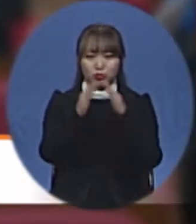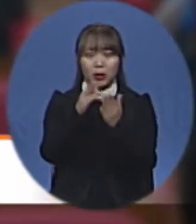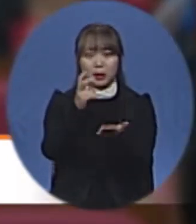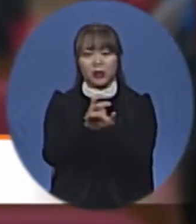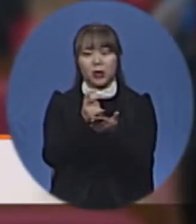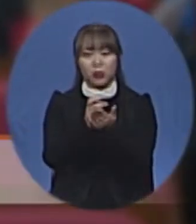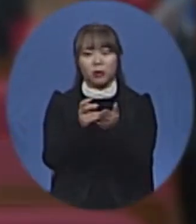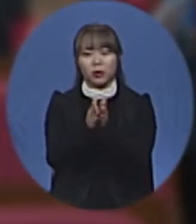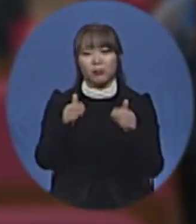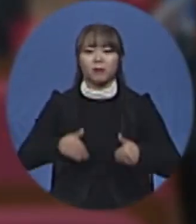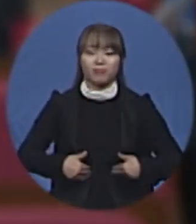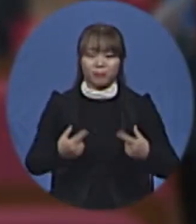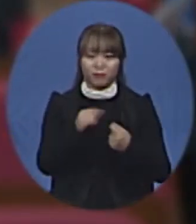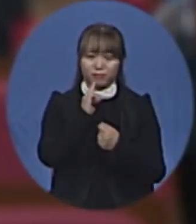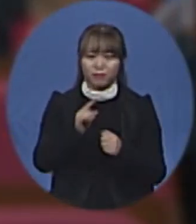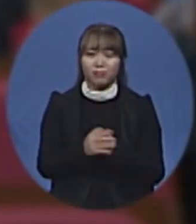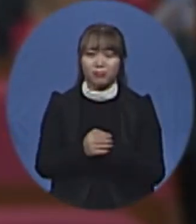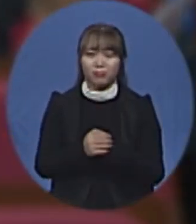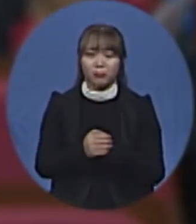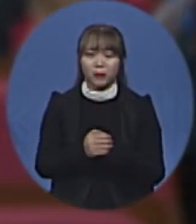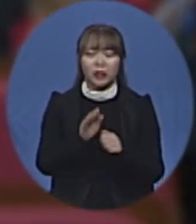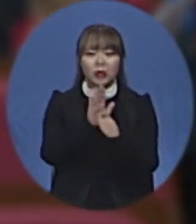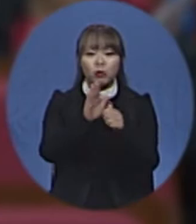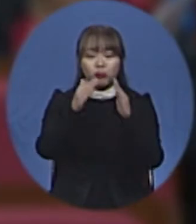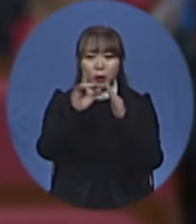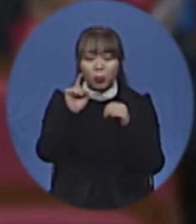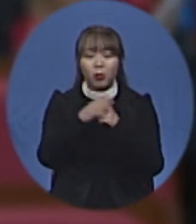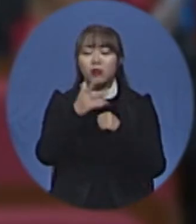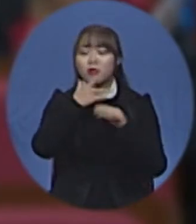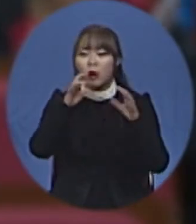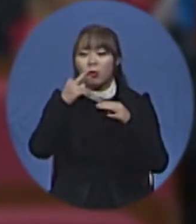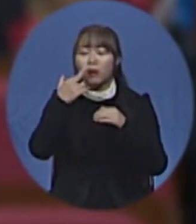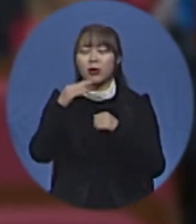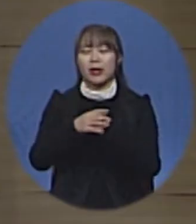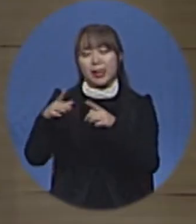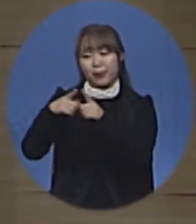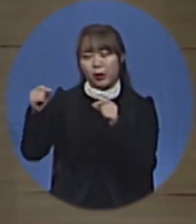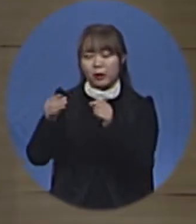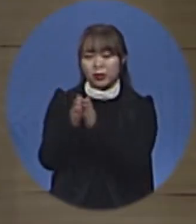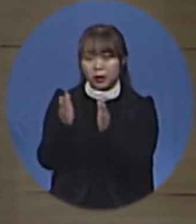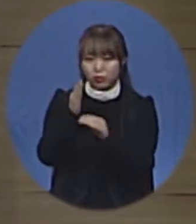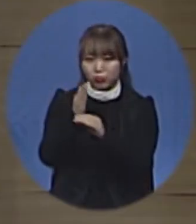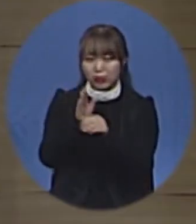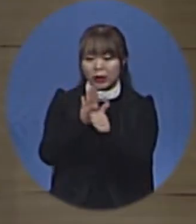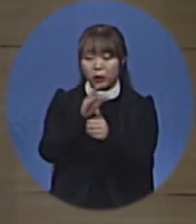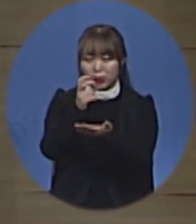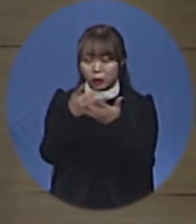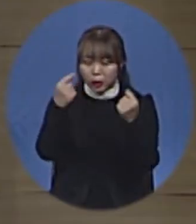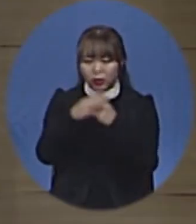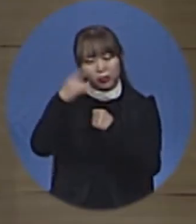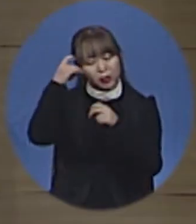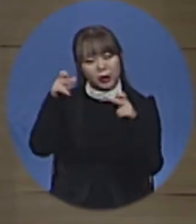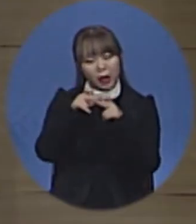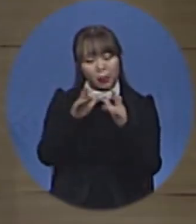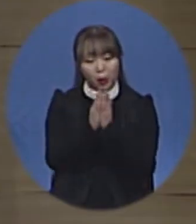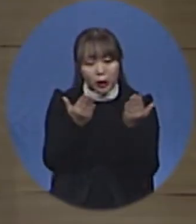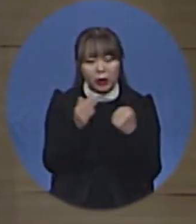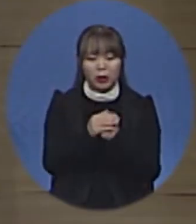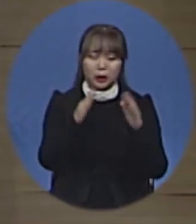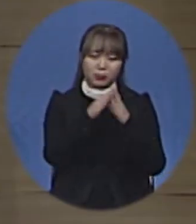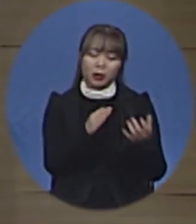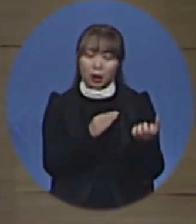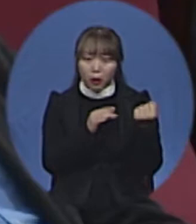도입해야 한다고 주장합니다. 지원주택이란 영국과 일본에서 시행하고 있는 주거지원 제도로 정신장애인 본인이